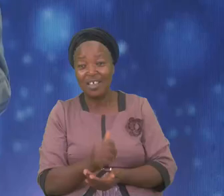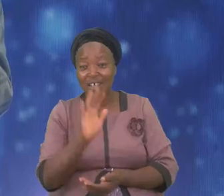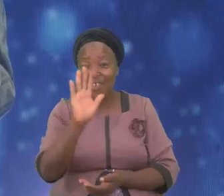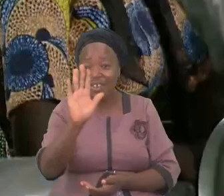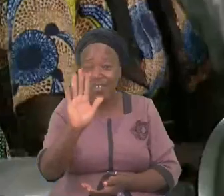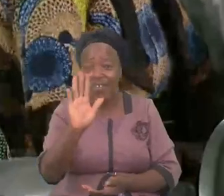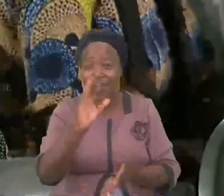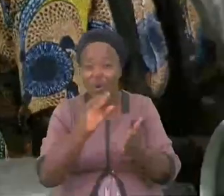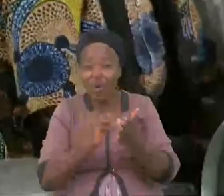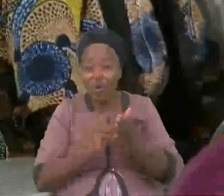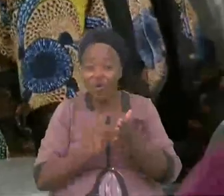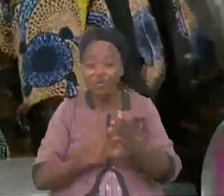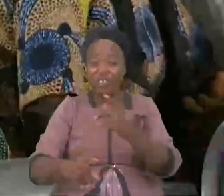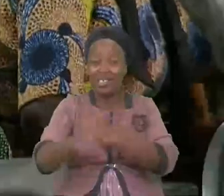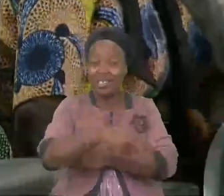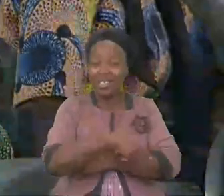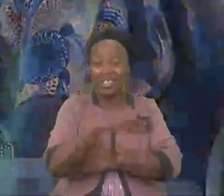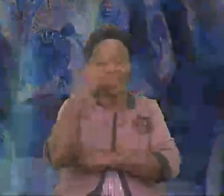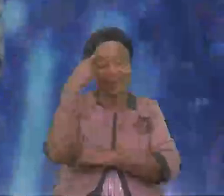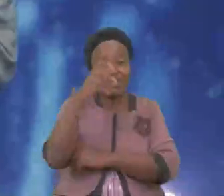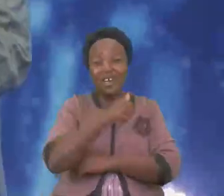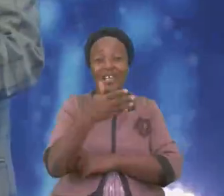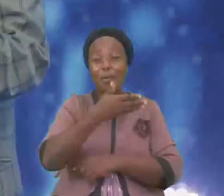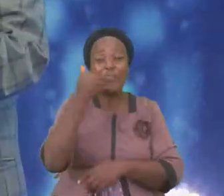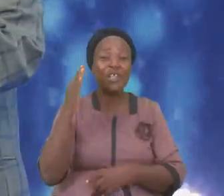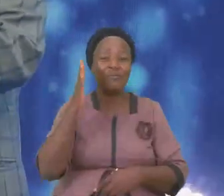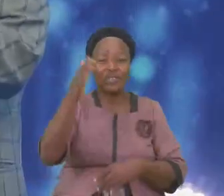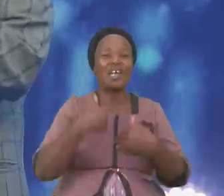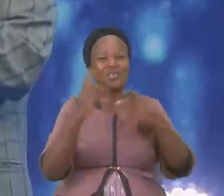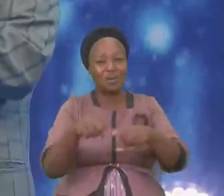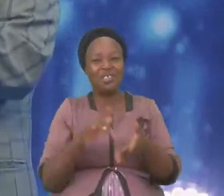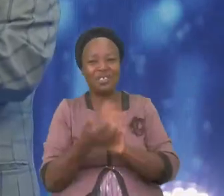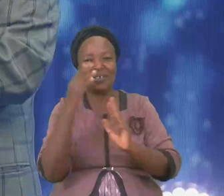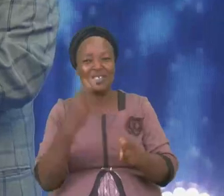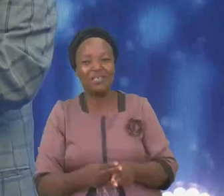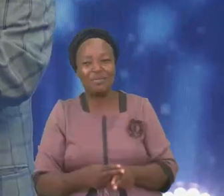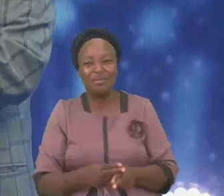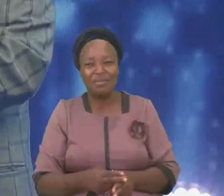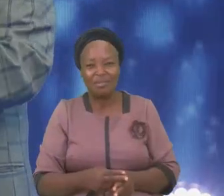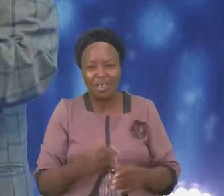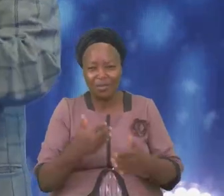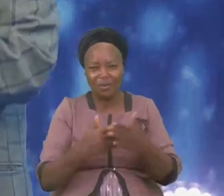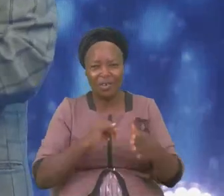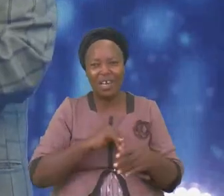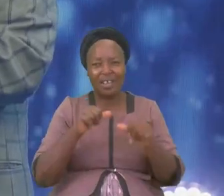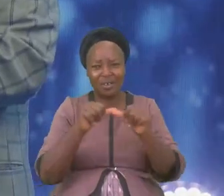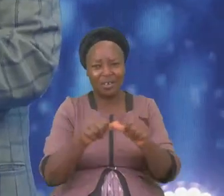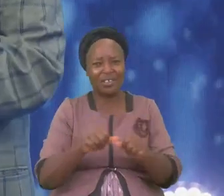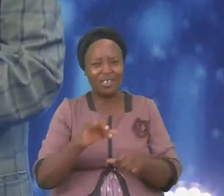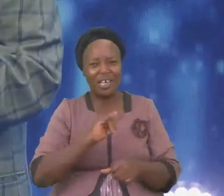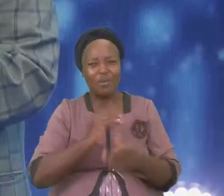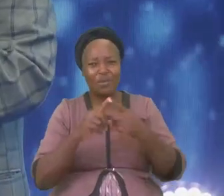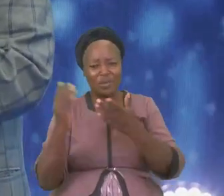Ton jour pour un avenir meilleur est venu. Avant de continuer,